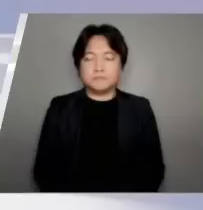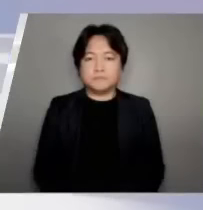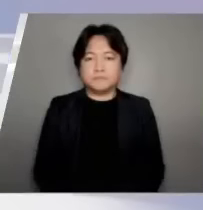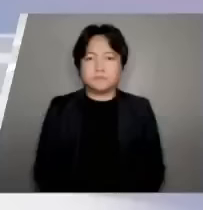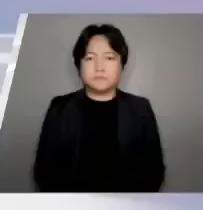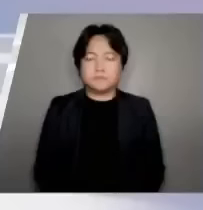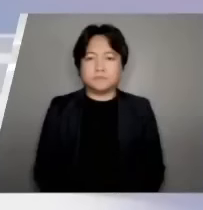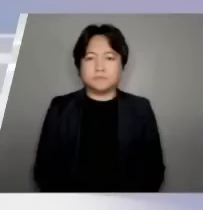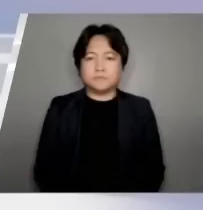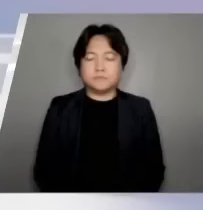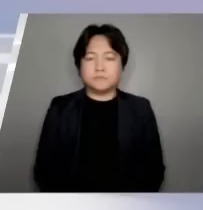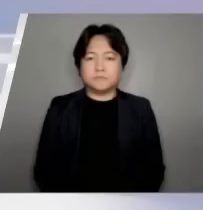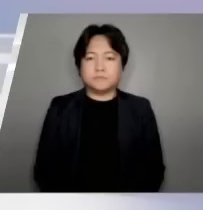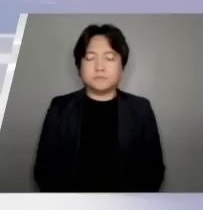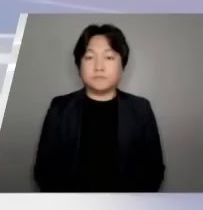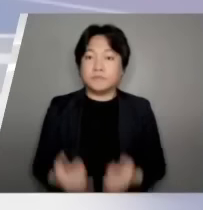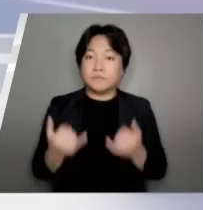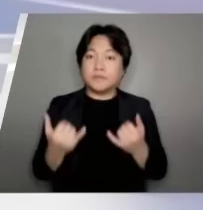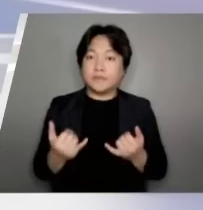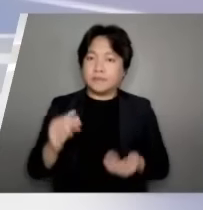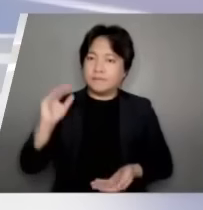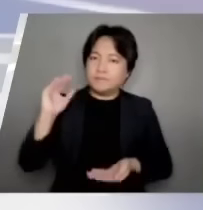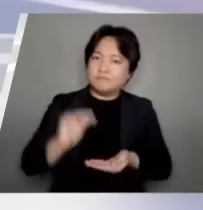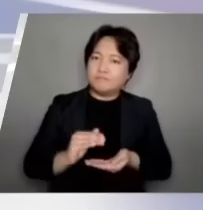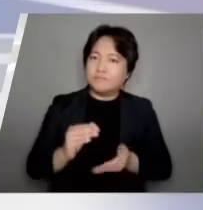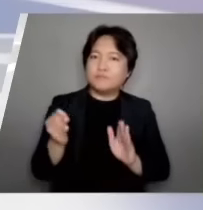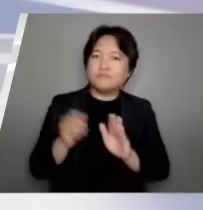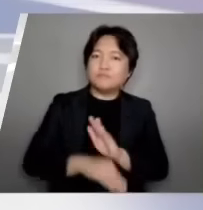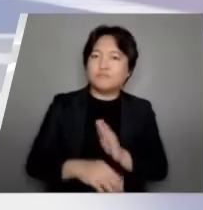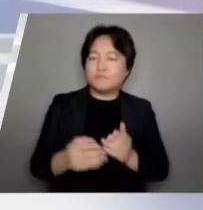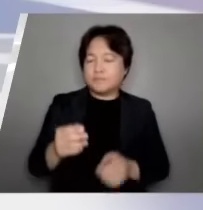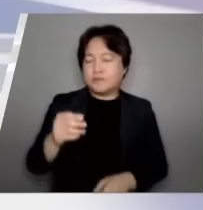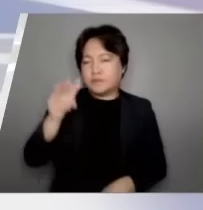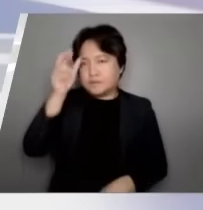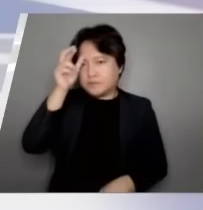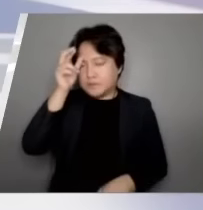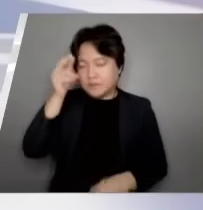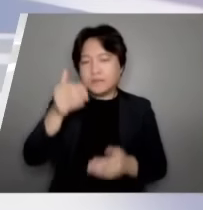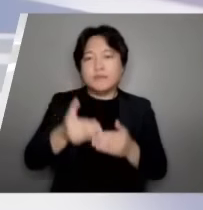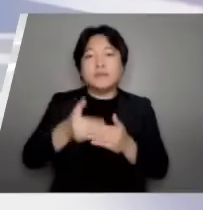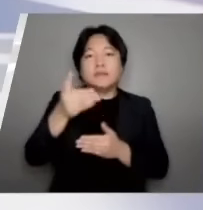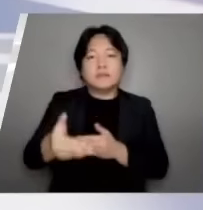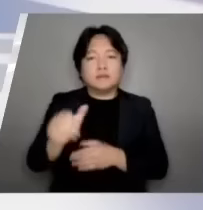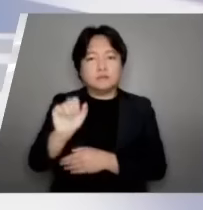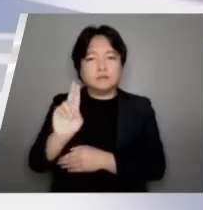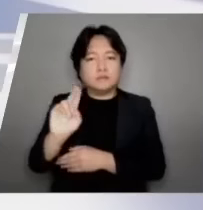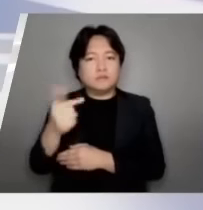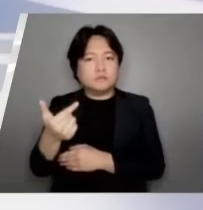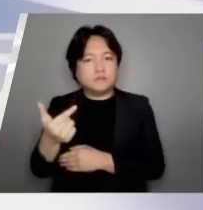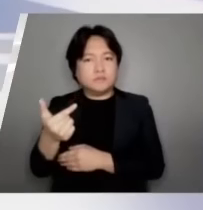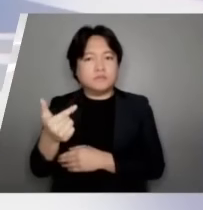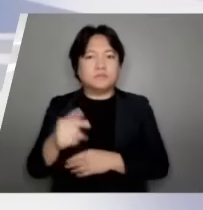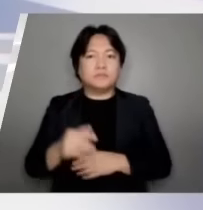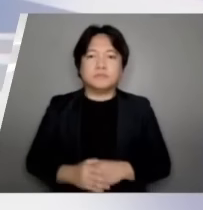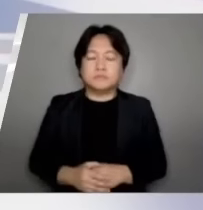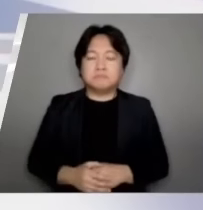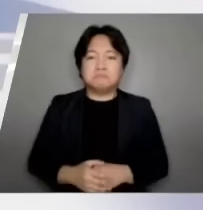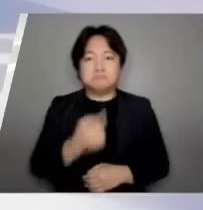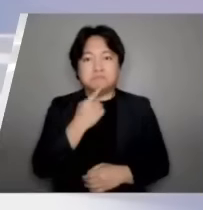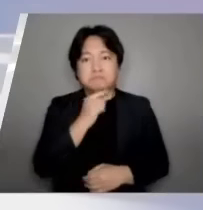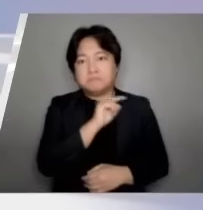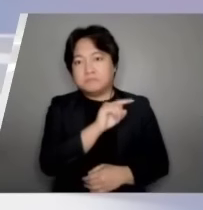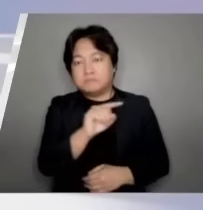Mas mababang presyo ng manok asahan sa ikalawang bahagi ng Agosto ayon sa grupo ng poultry producers. Ayon sa United